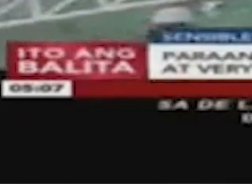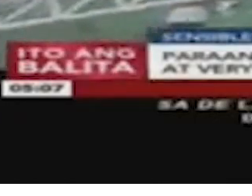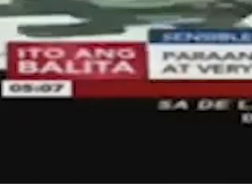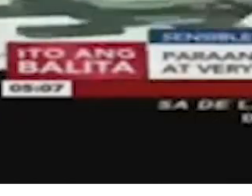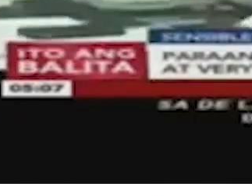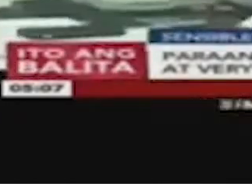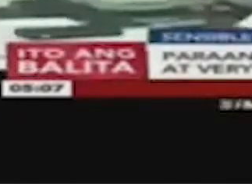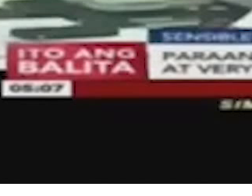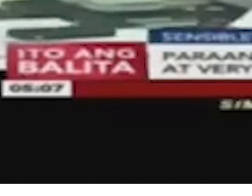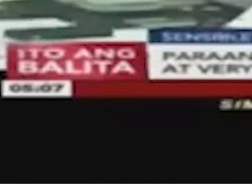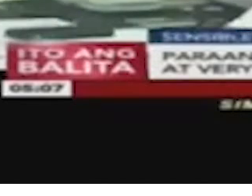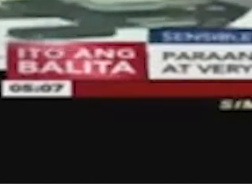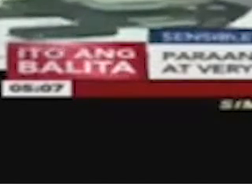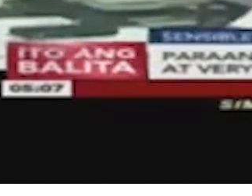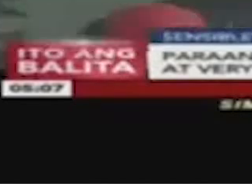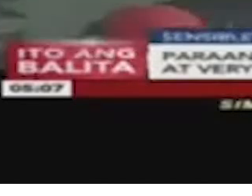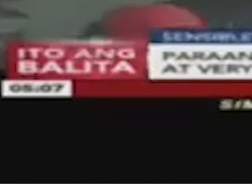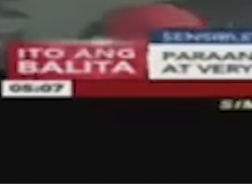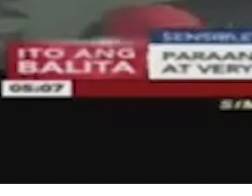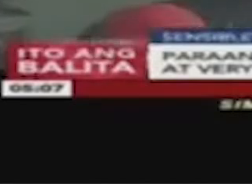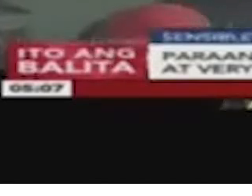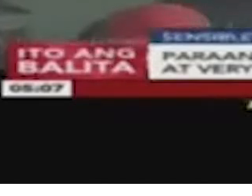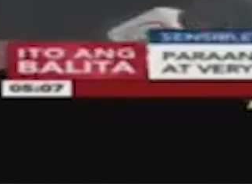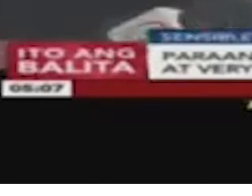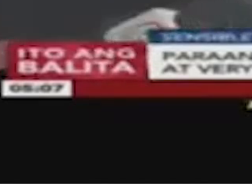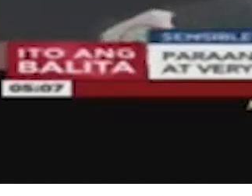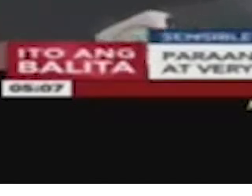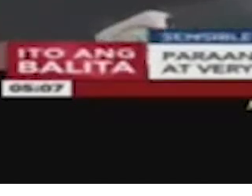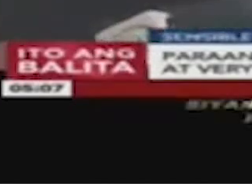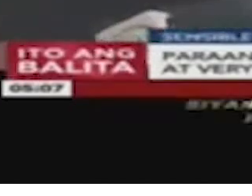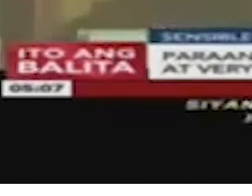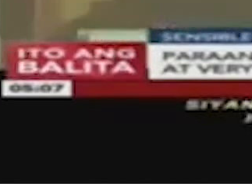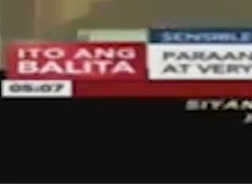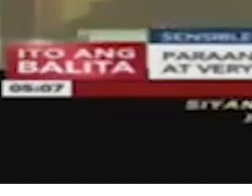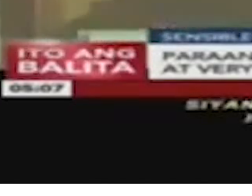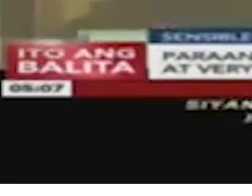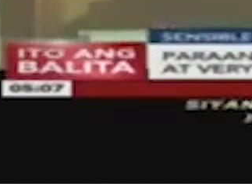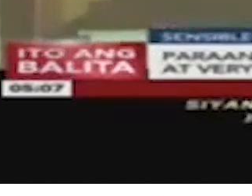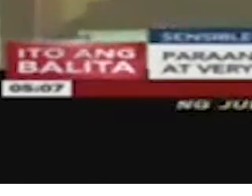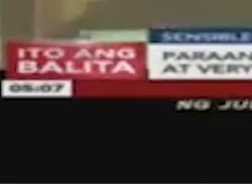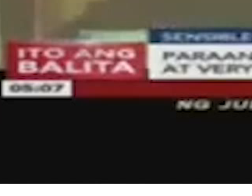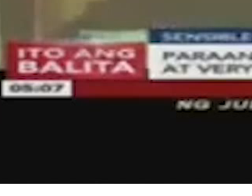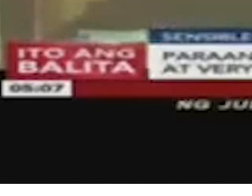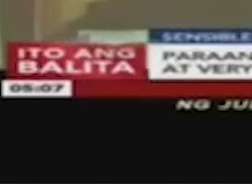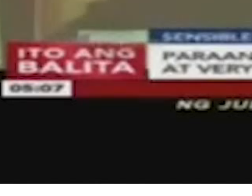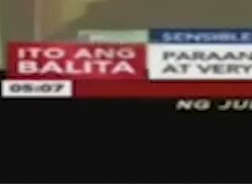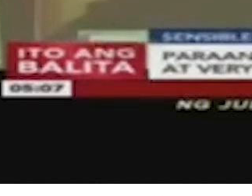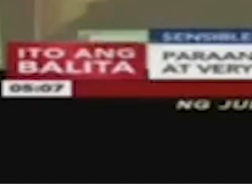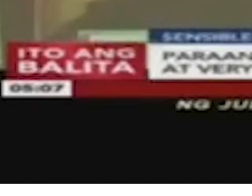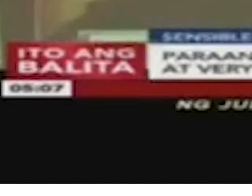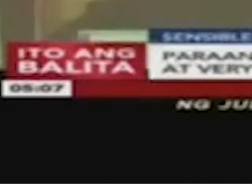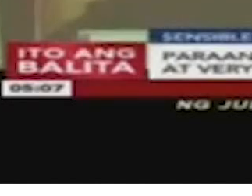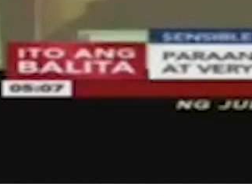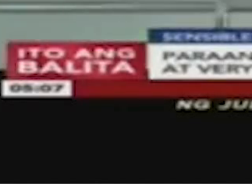Maynila simula pa noong taong 2000. Mahigit 7 taon din siyang nagsilbi bilang miyembro ng Judicial and Bar Council